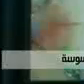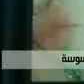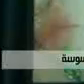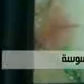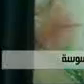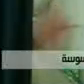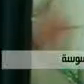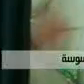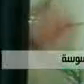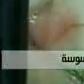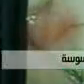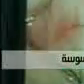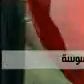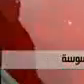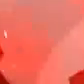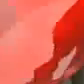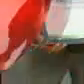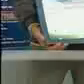العين.